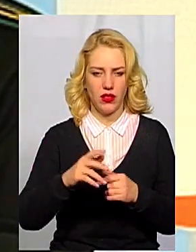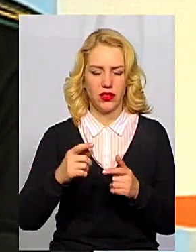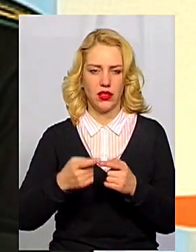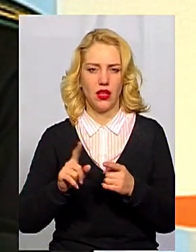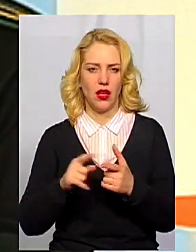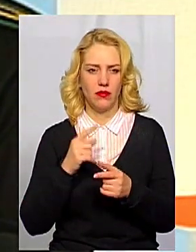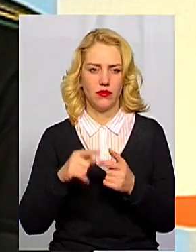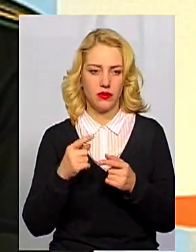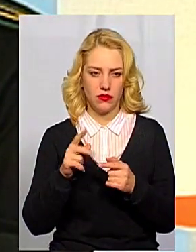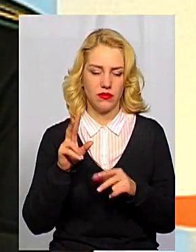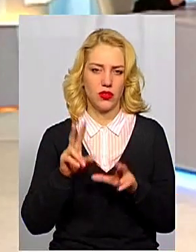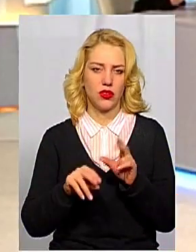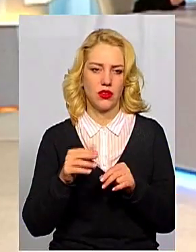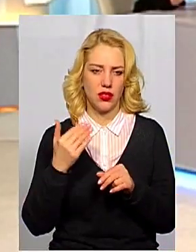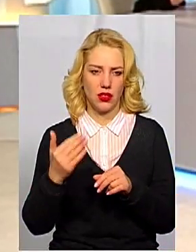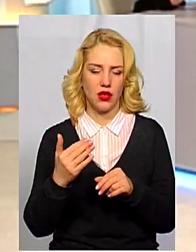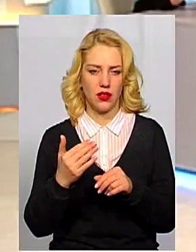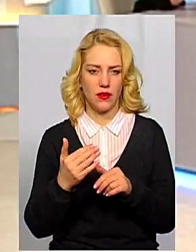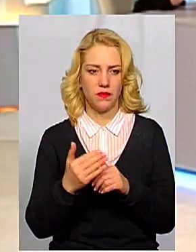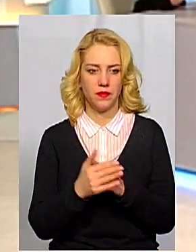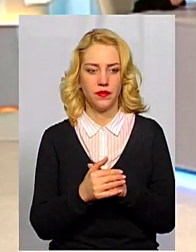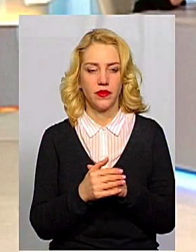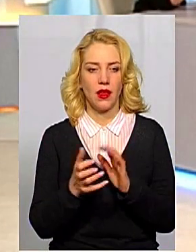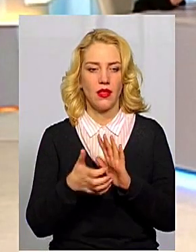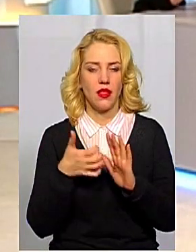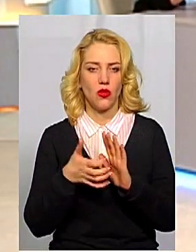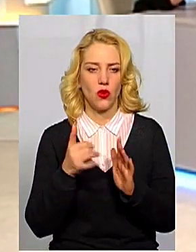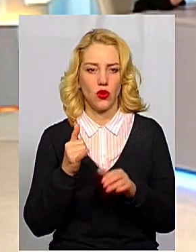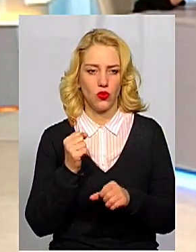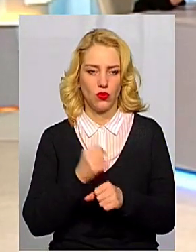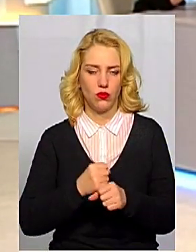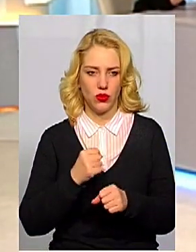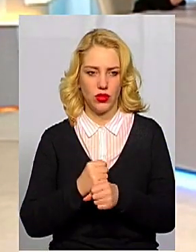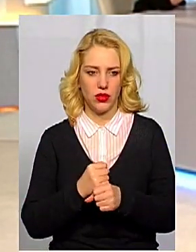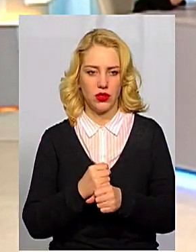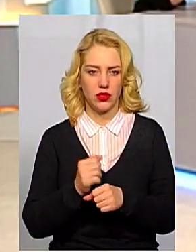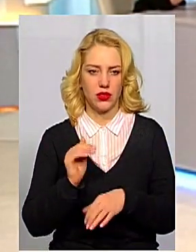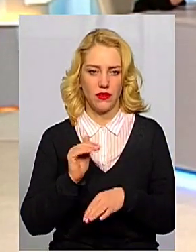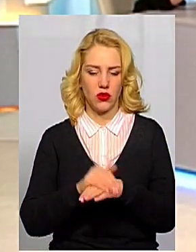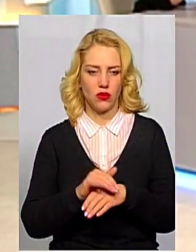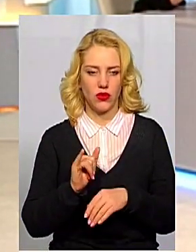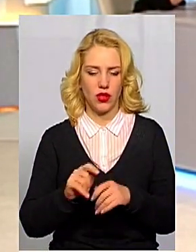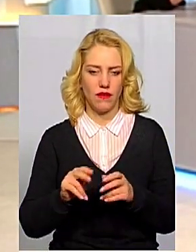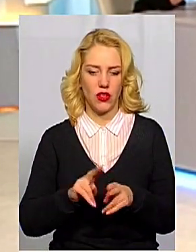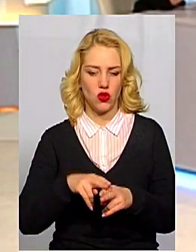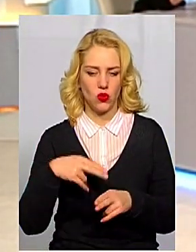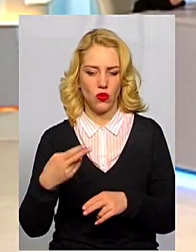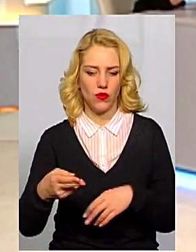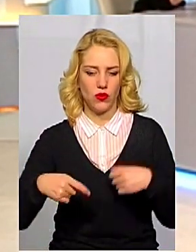Тому дійсно вони визнають, що це їхні, ну, такий недолік в роботі зафіксований і відшкодовуються збитки,